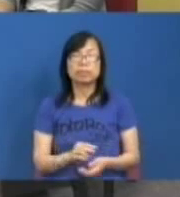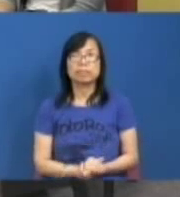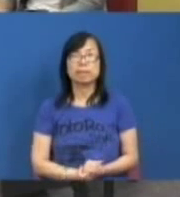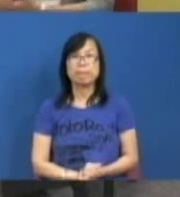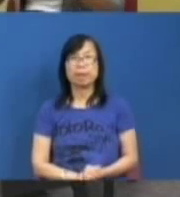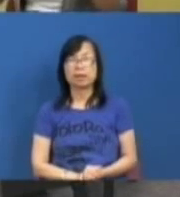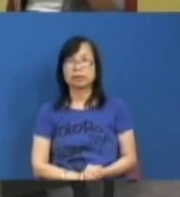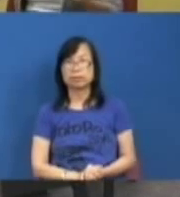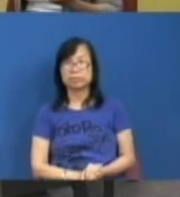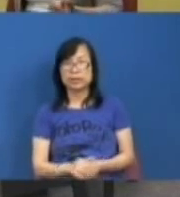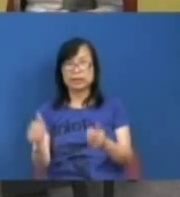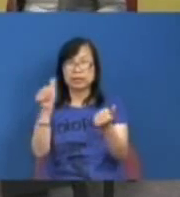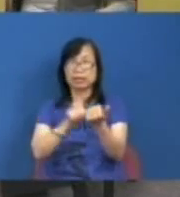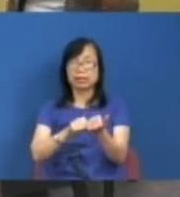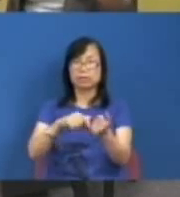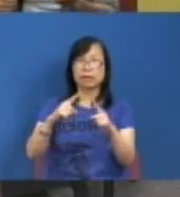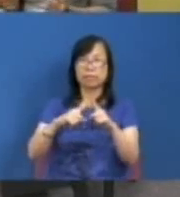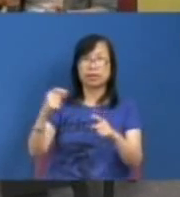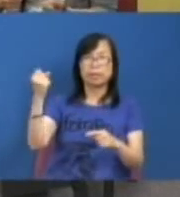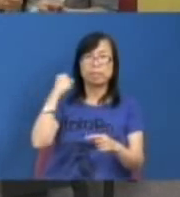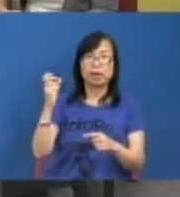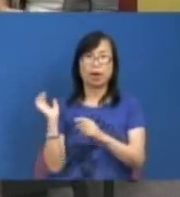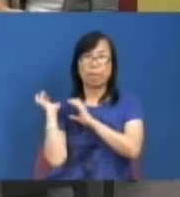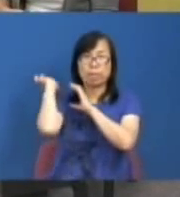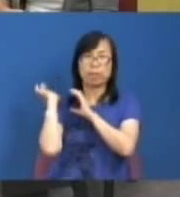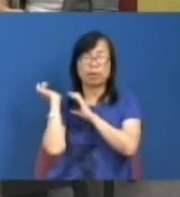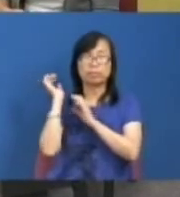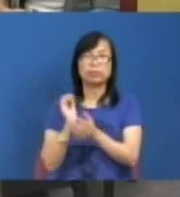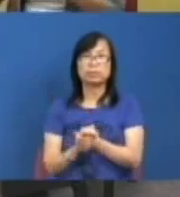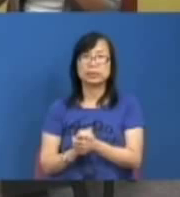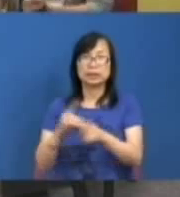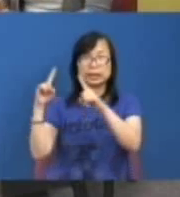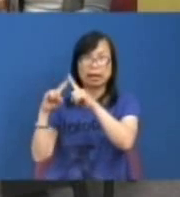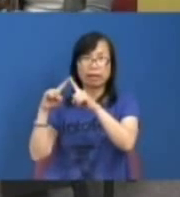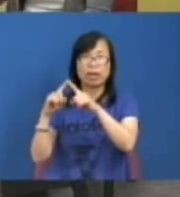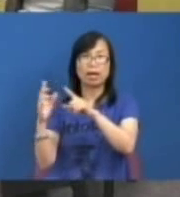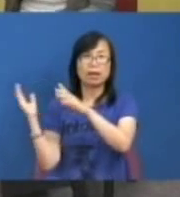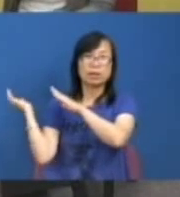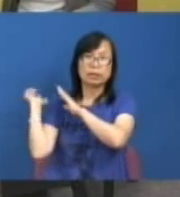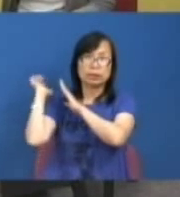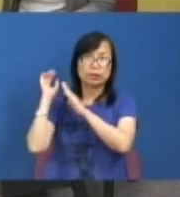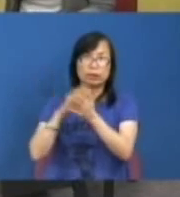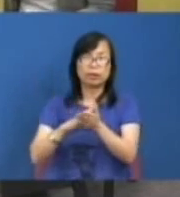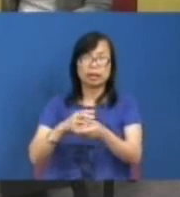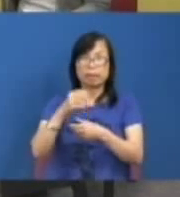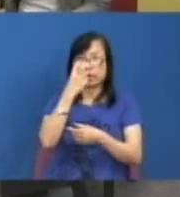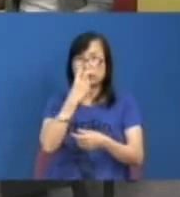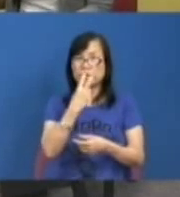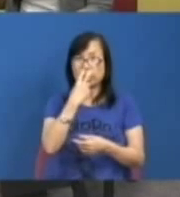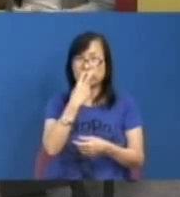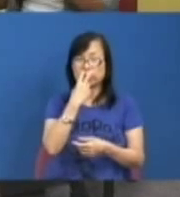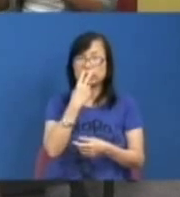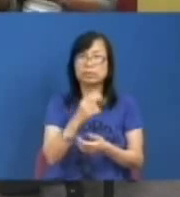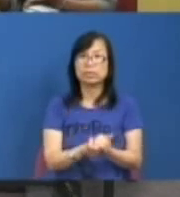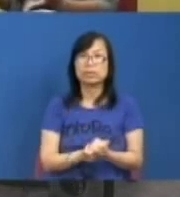嘛。 人力密集即係靠人力咧，捧啲居民落嚟啊，抬啲居民啊，攞氧氣筒借你聞一聞